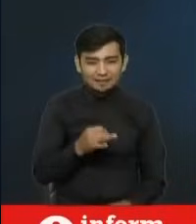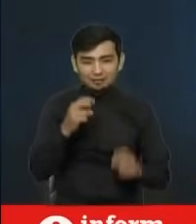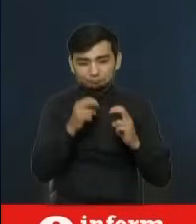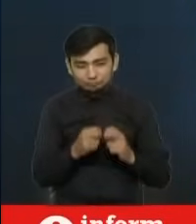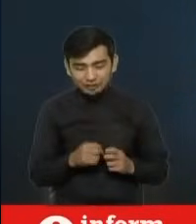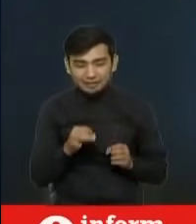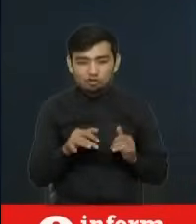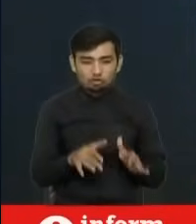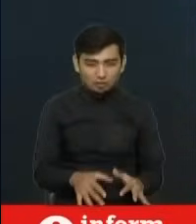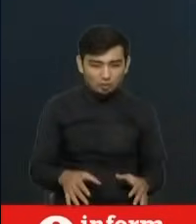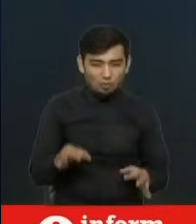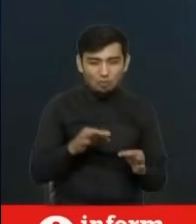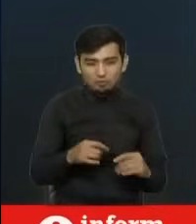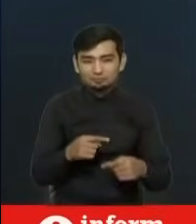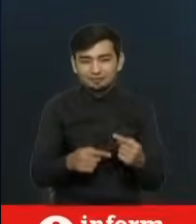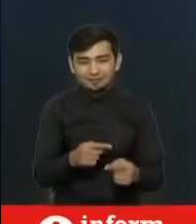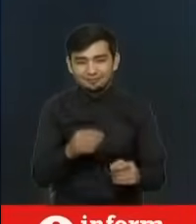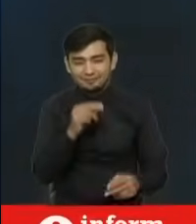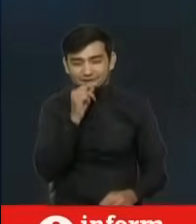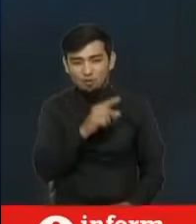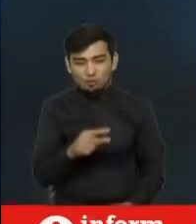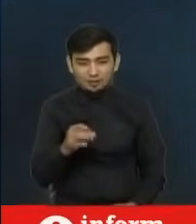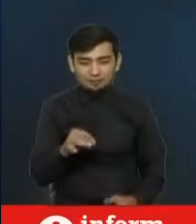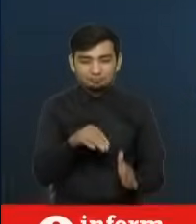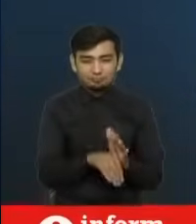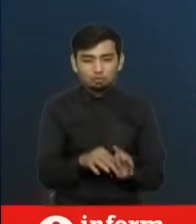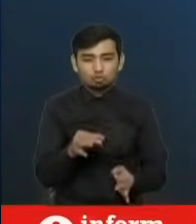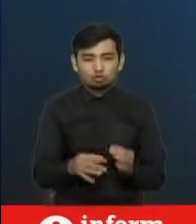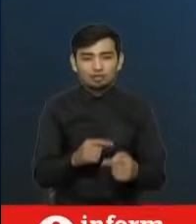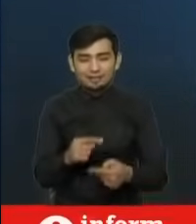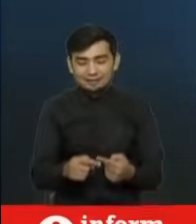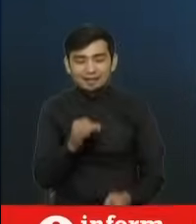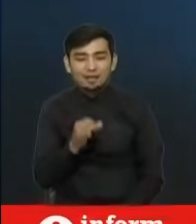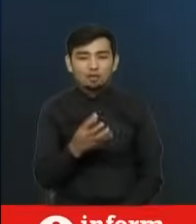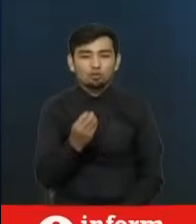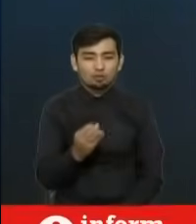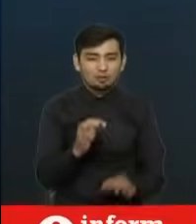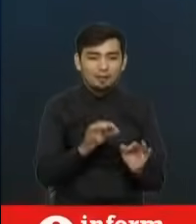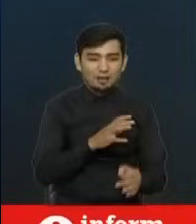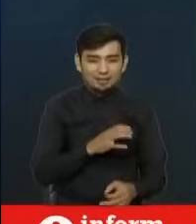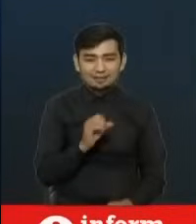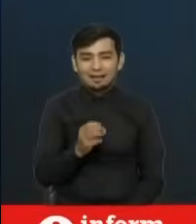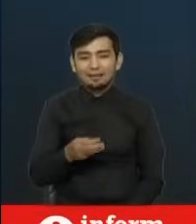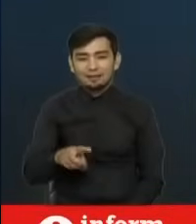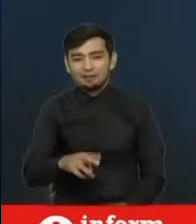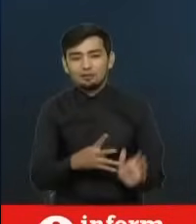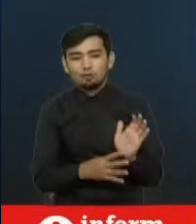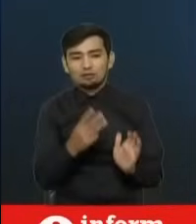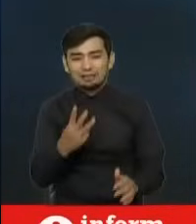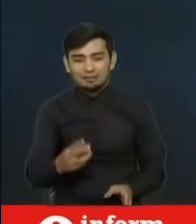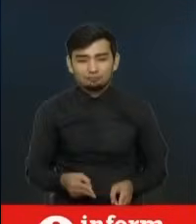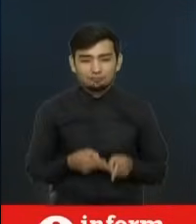принятие решений похода осуждённых входит в компетенцию суда также сообщаем что согласно статье 93